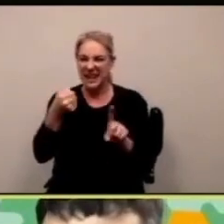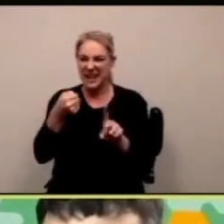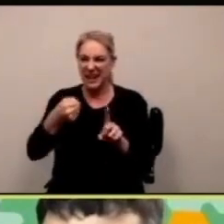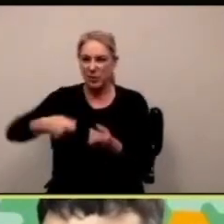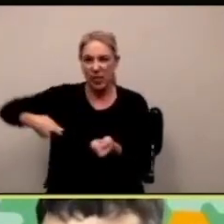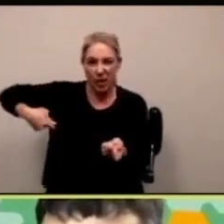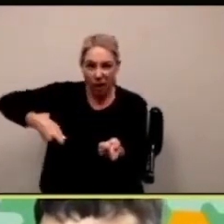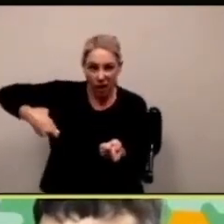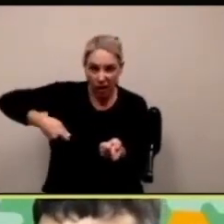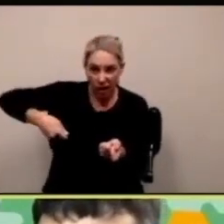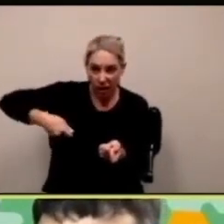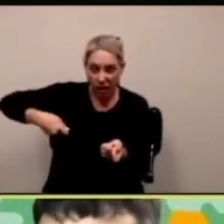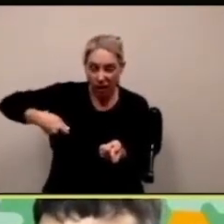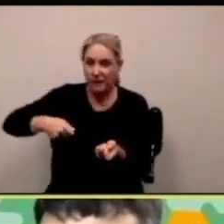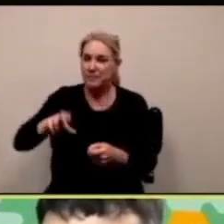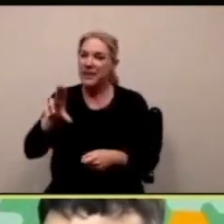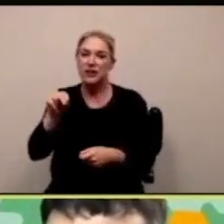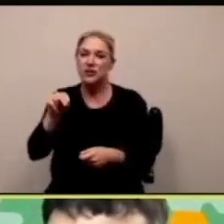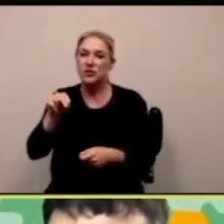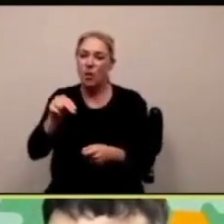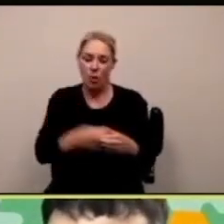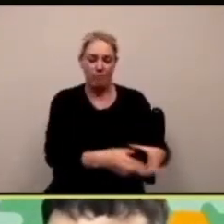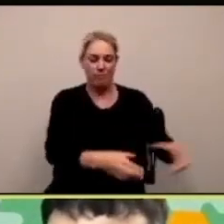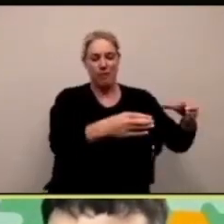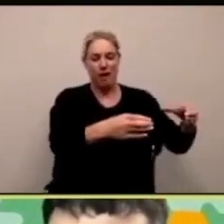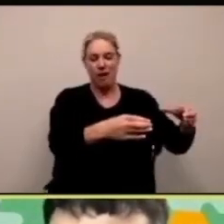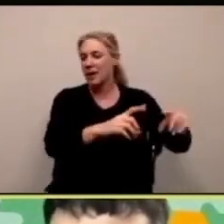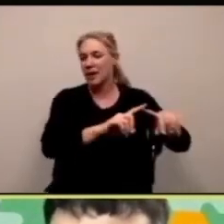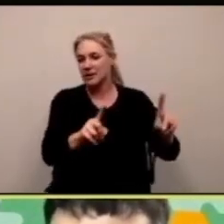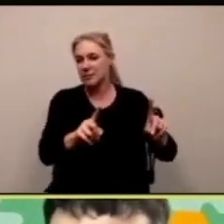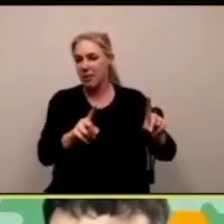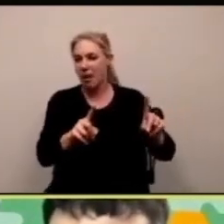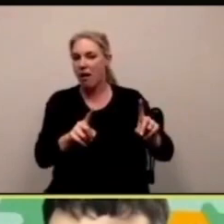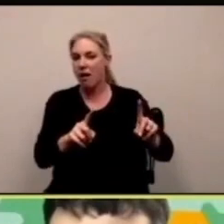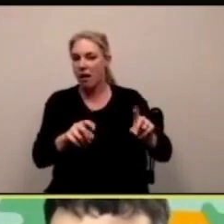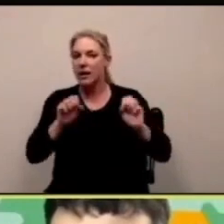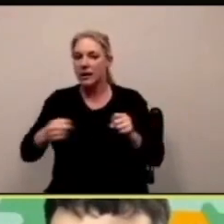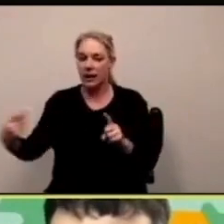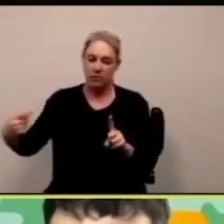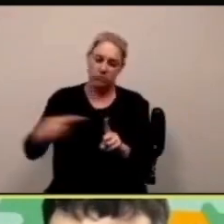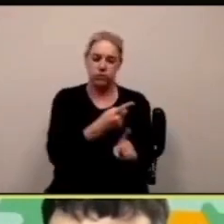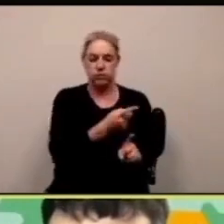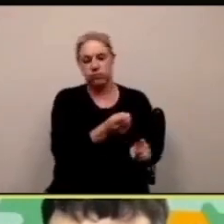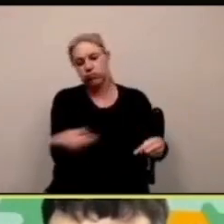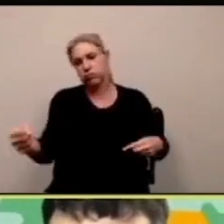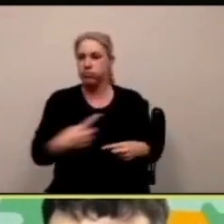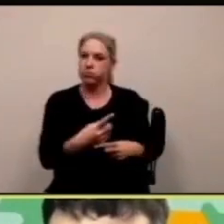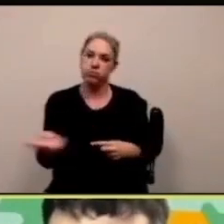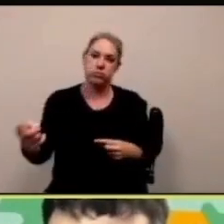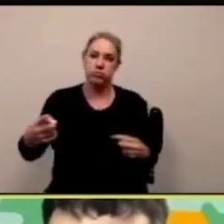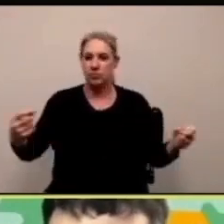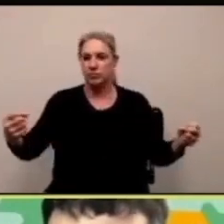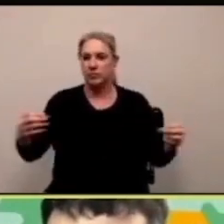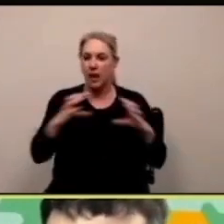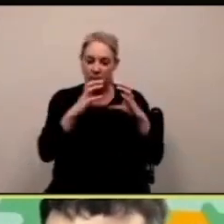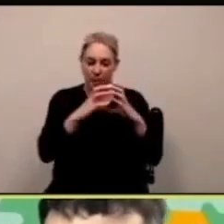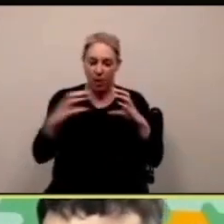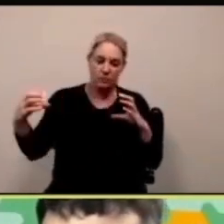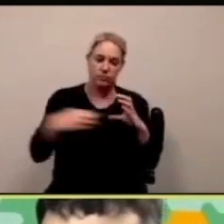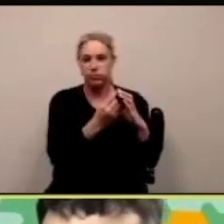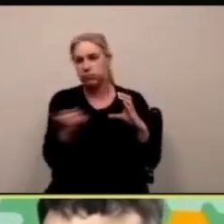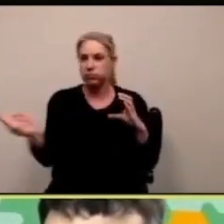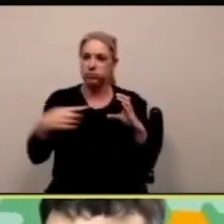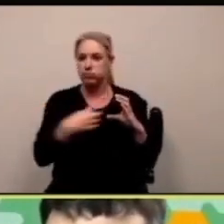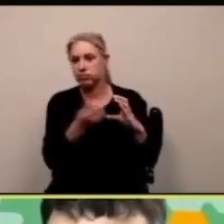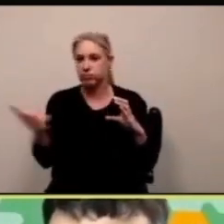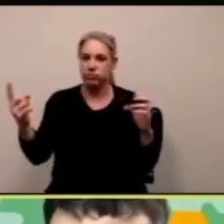いう風に後スプライトをあとプッシュしてベリヤードをあと模写する